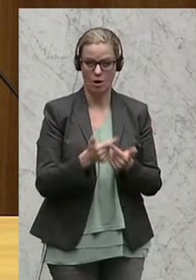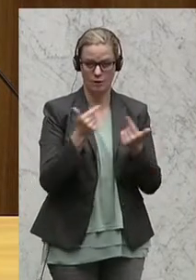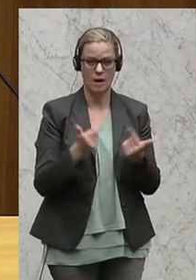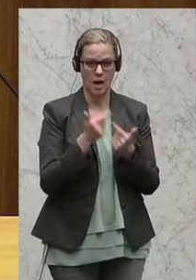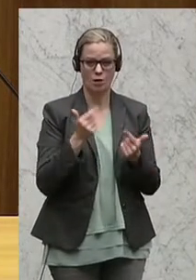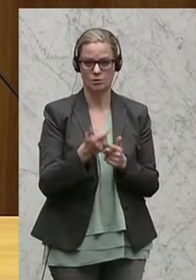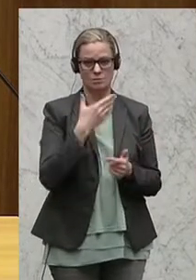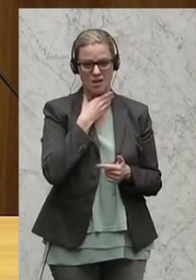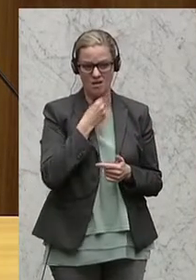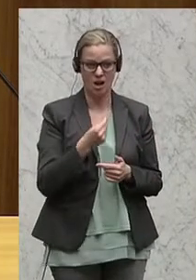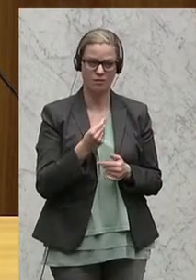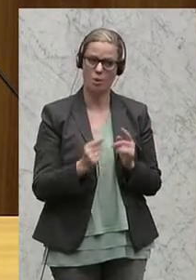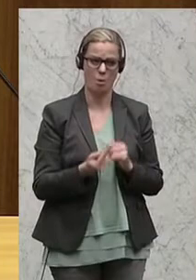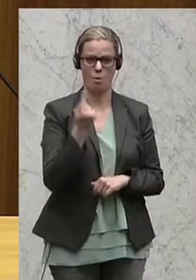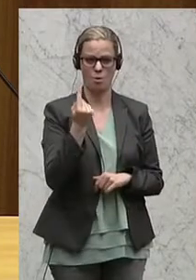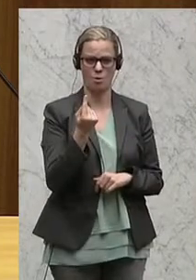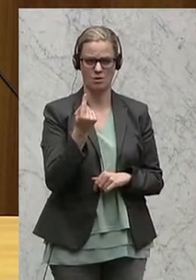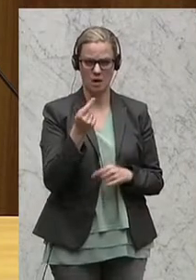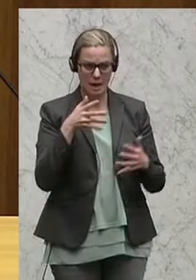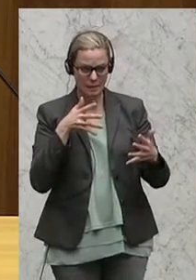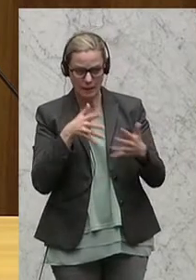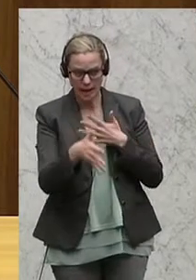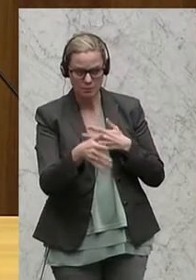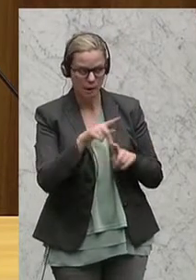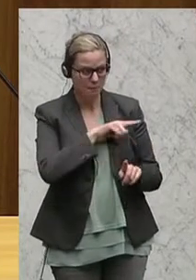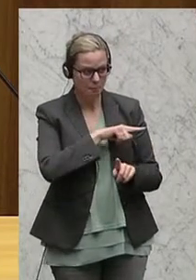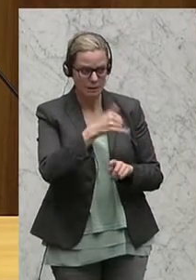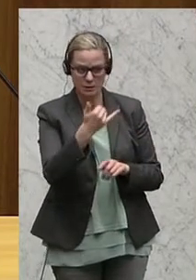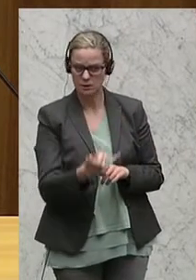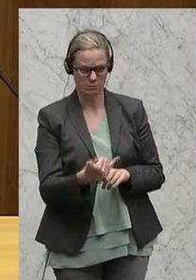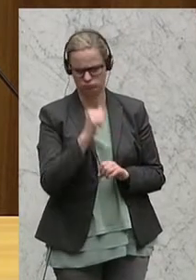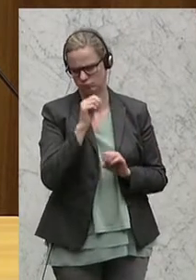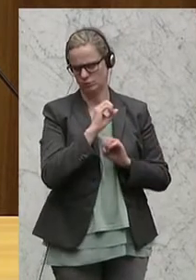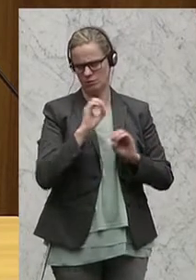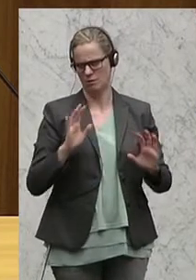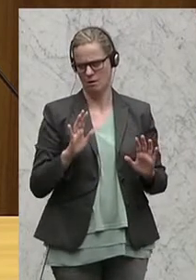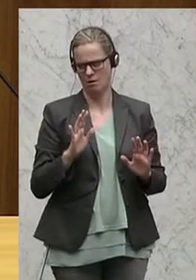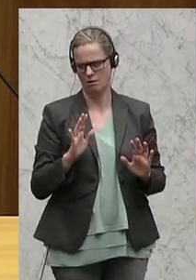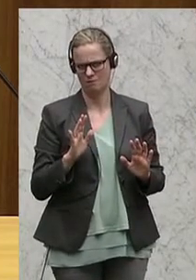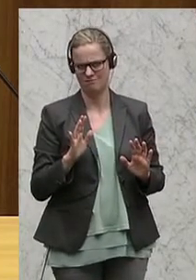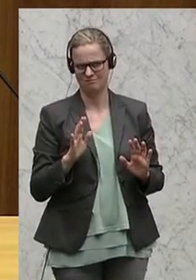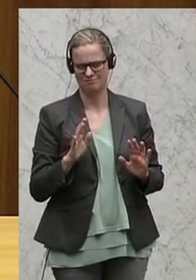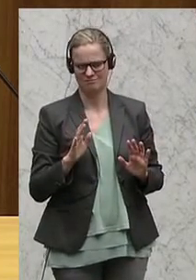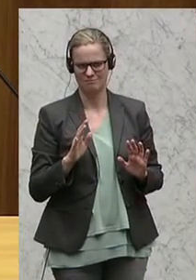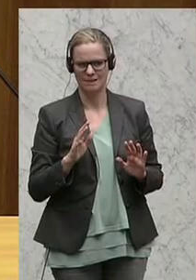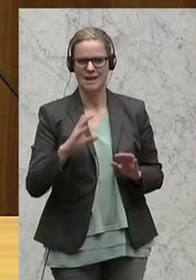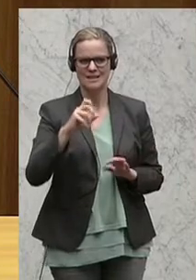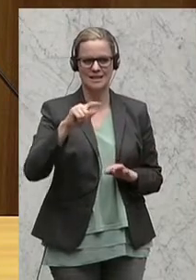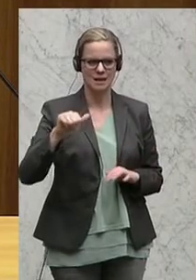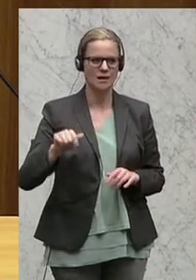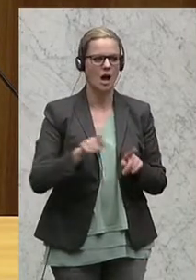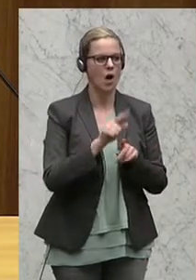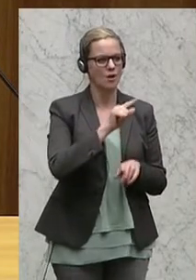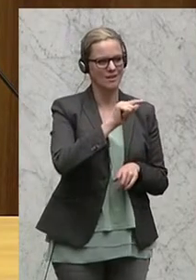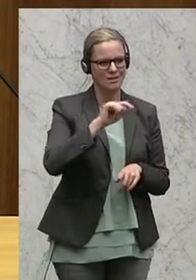Aufklärungsbedarf ist, wie gering die Transparenz im bisherigen Prozess, sowohl was CETA als auch was TTIP